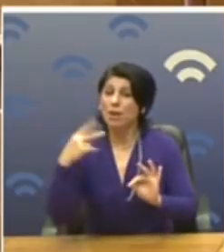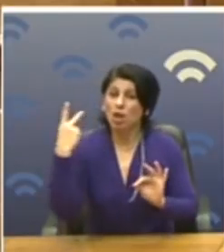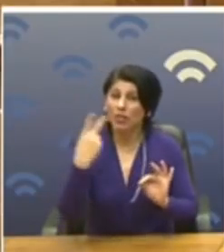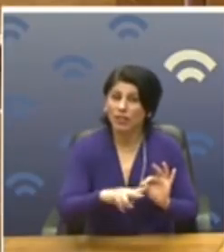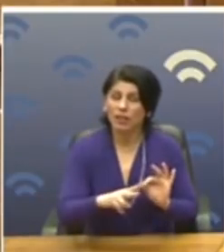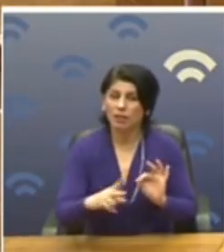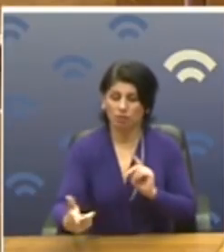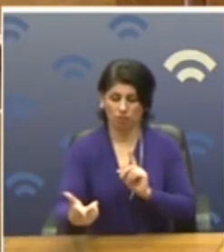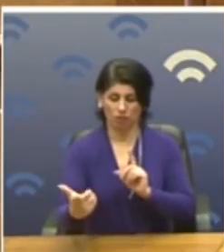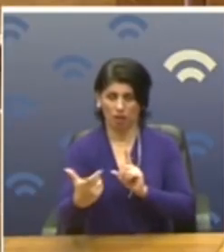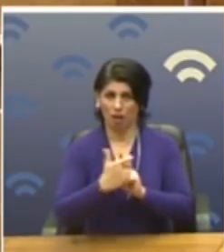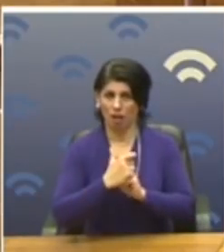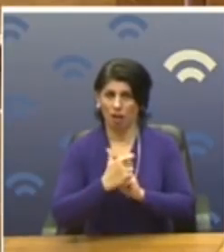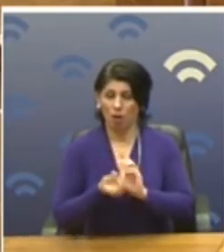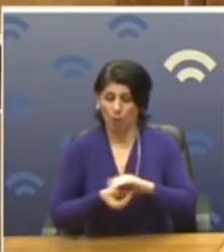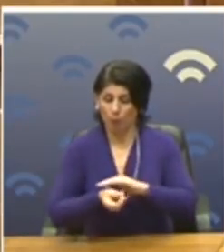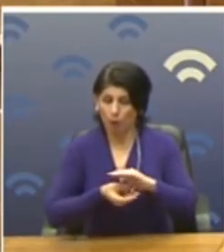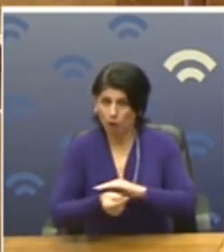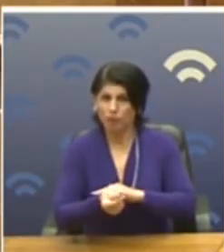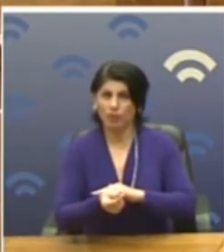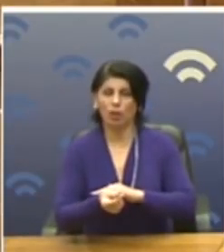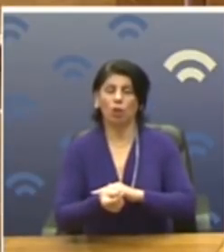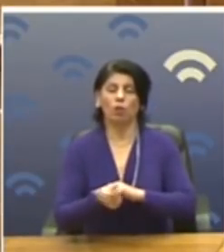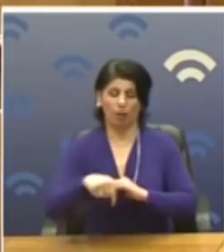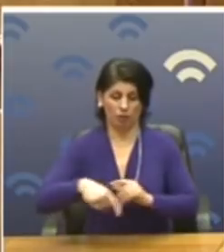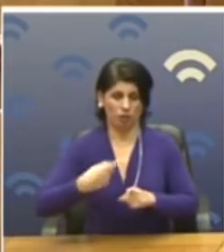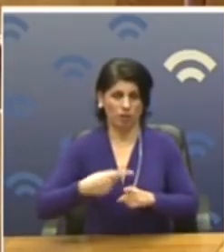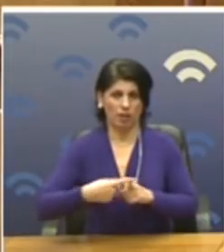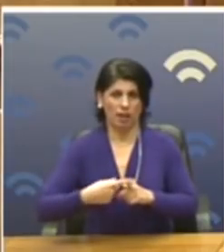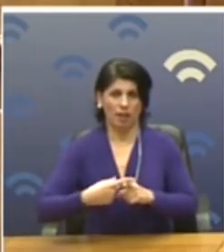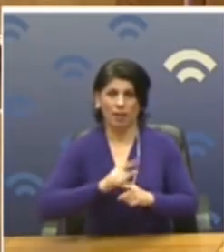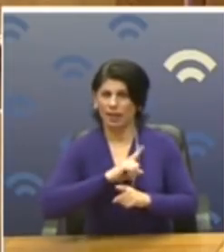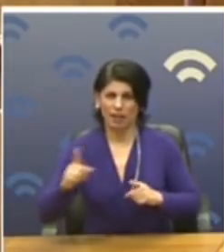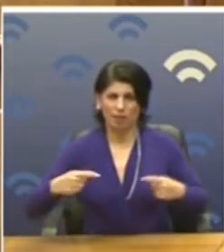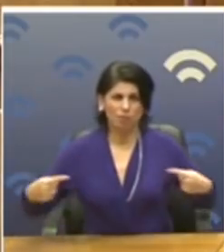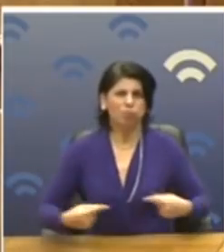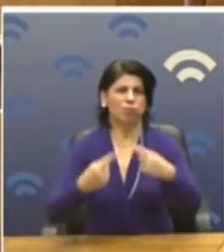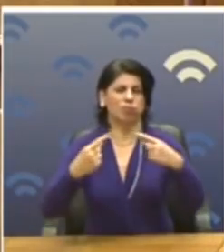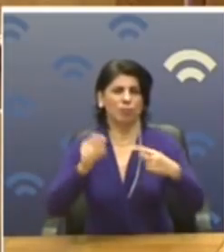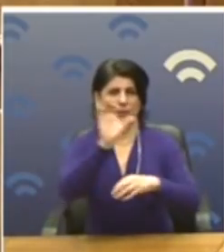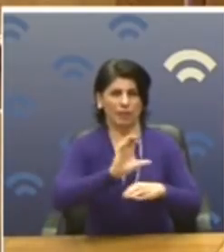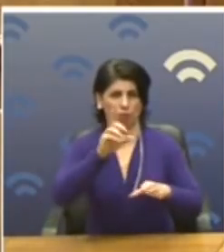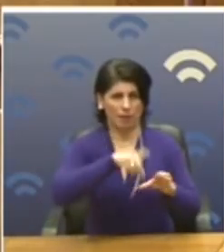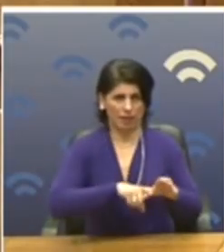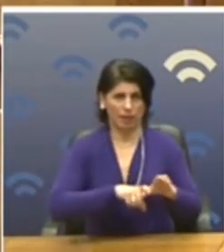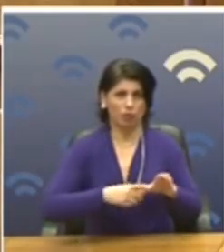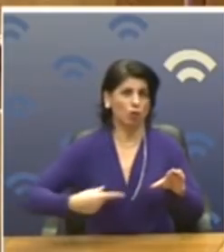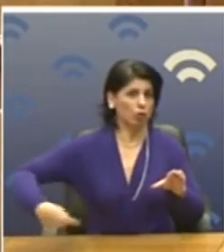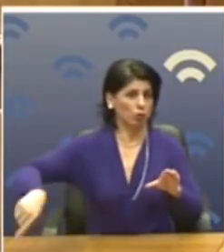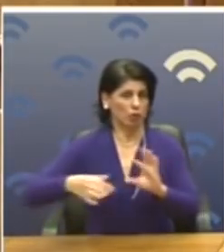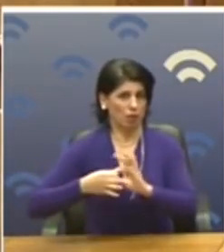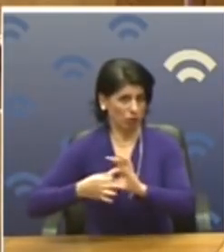είναι ο εγκλωβισμός των προσφύγων και μεταναστών στη χώρα μας για να μην συγκρουστείτε με την Ευρωπαϊκή Ένωση και τους άλλους συμμάχους